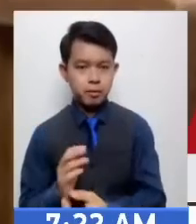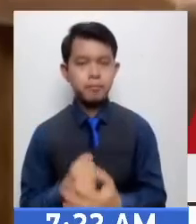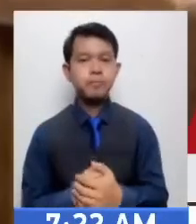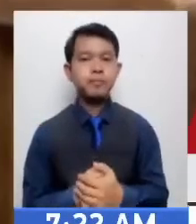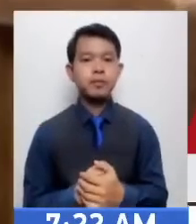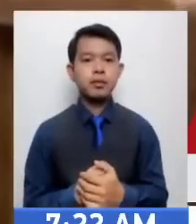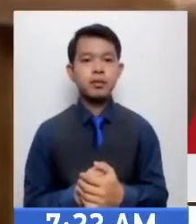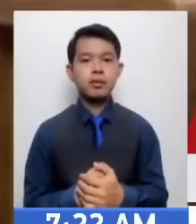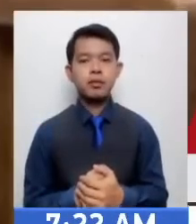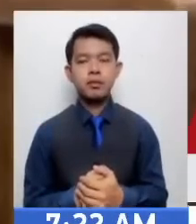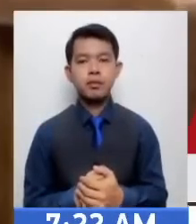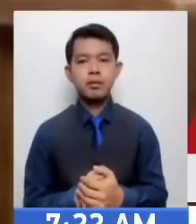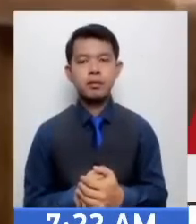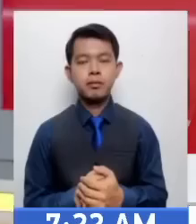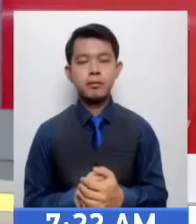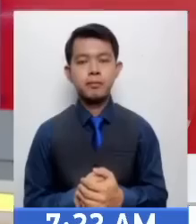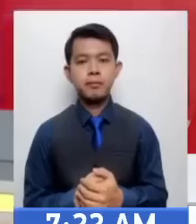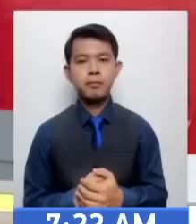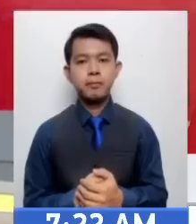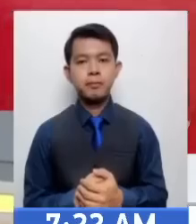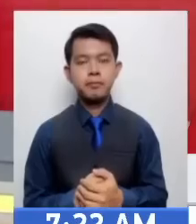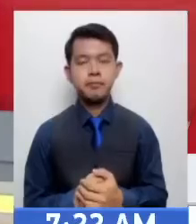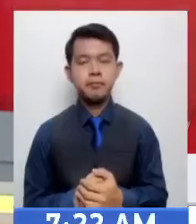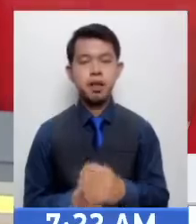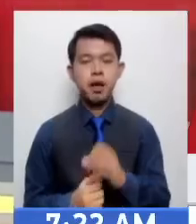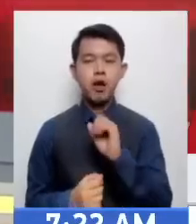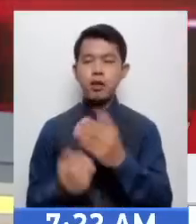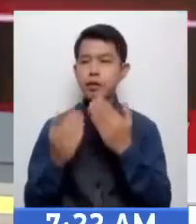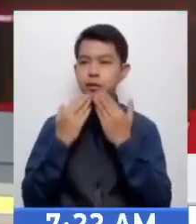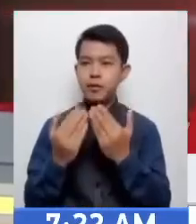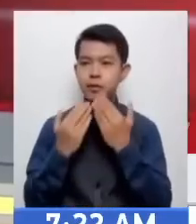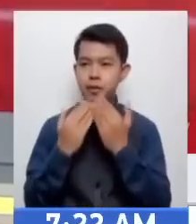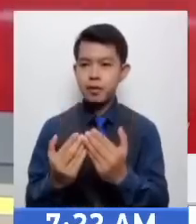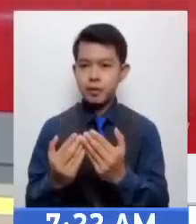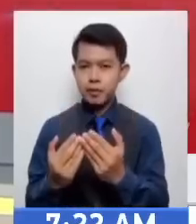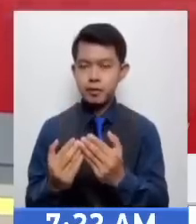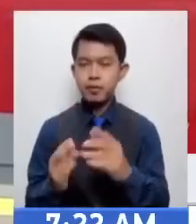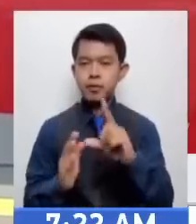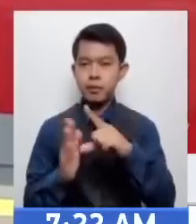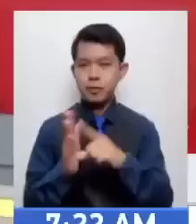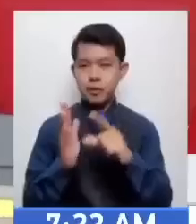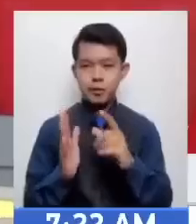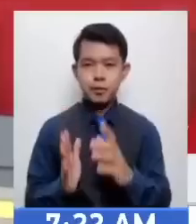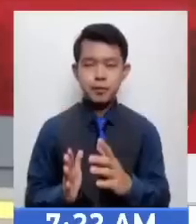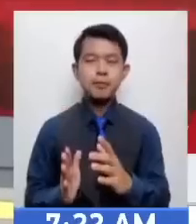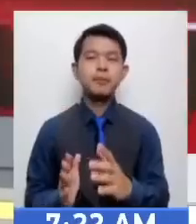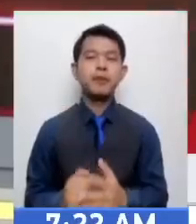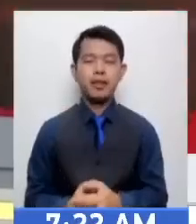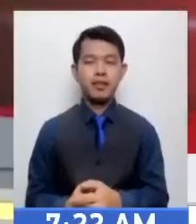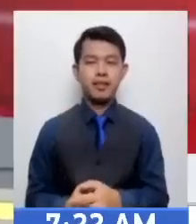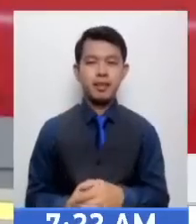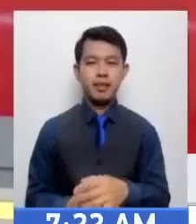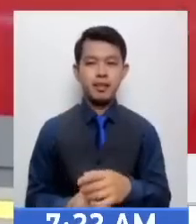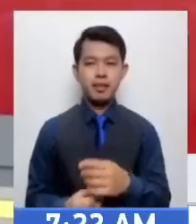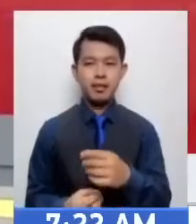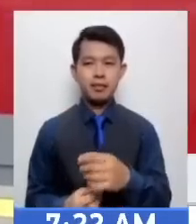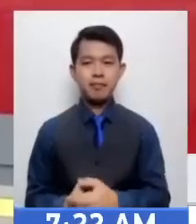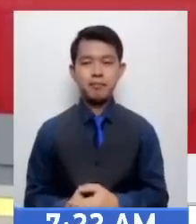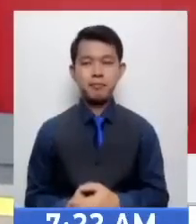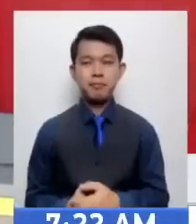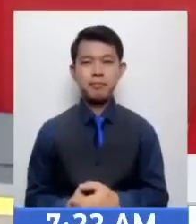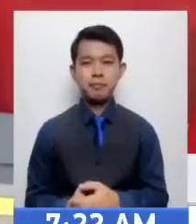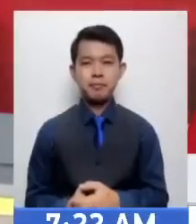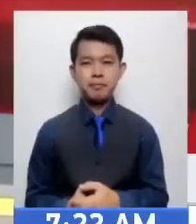issue. Okay. Ay, maraming salamat, Tony. Kakamusta lang kita kay Marvin Agustin, ha? Ingat ka. Yes po. Thank you very much po. Thank